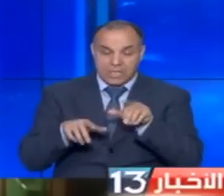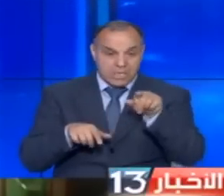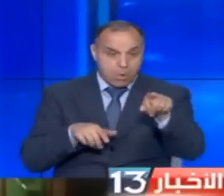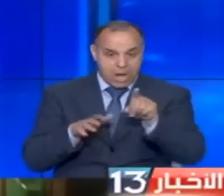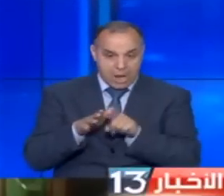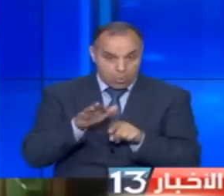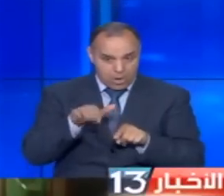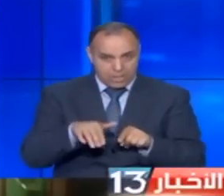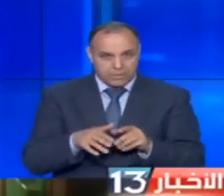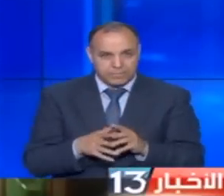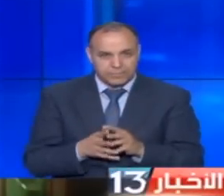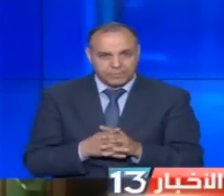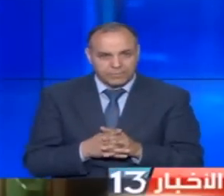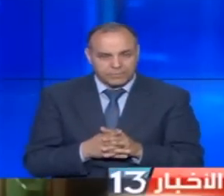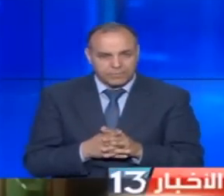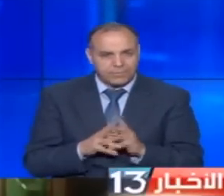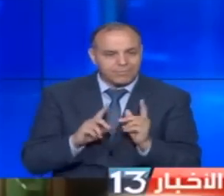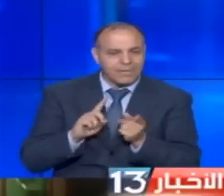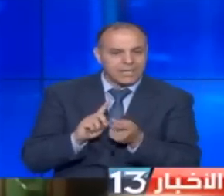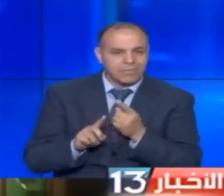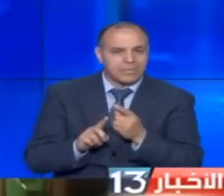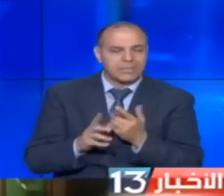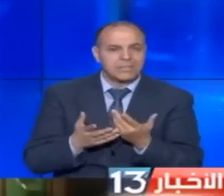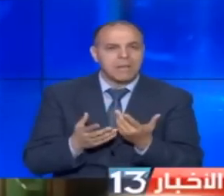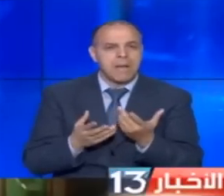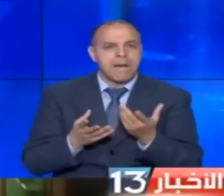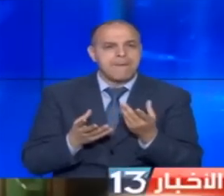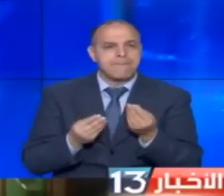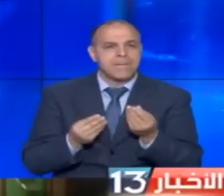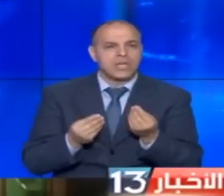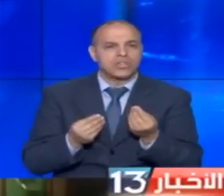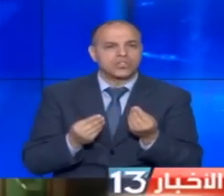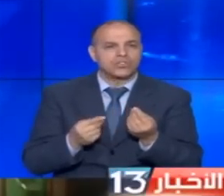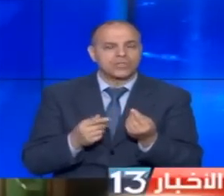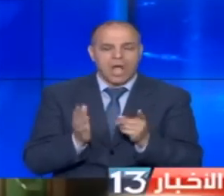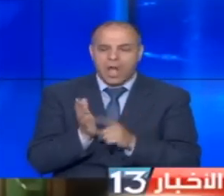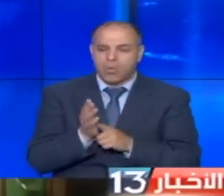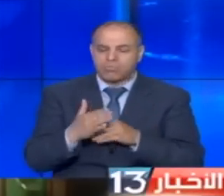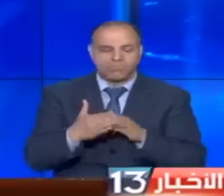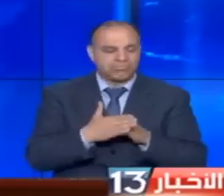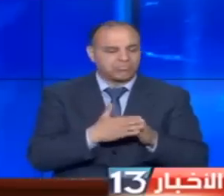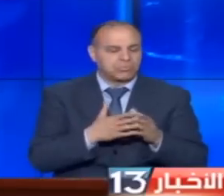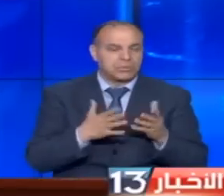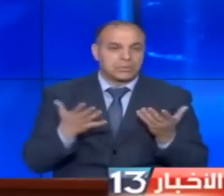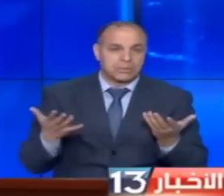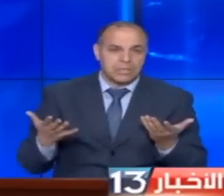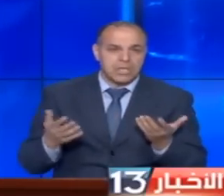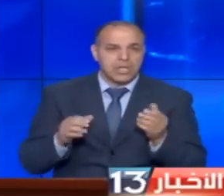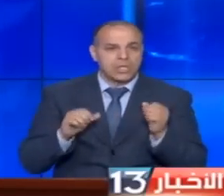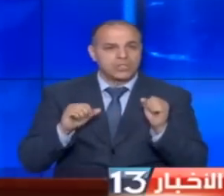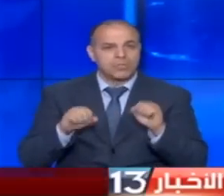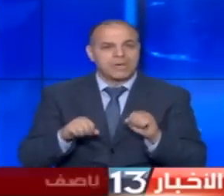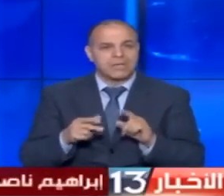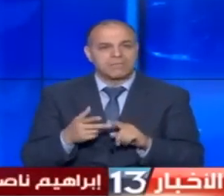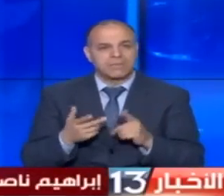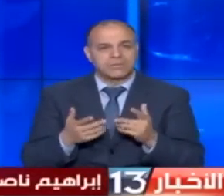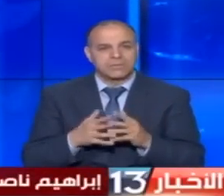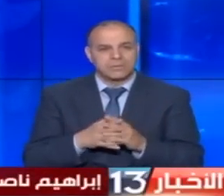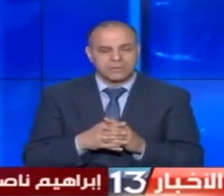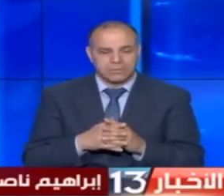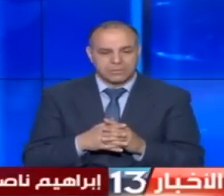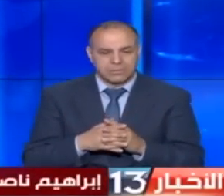القانون تخص تجاوز عديد من ال التشريع المعطله وس يمكن من